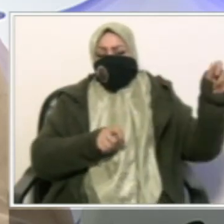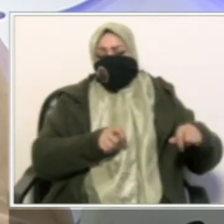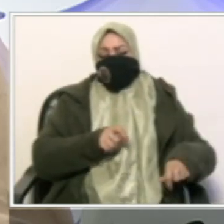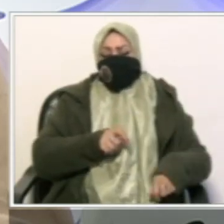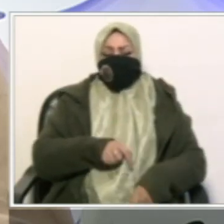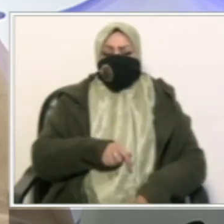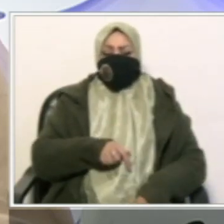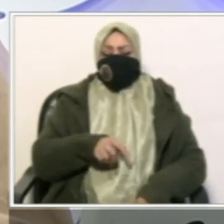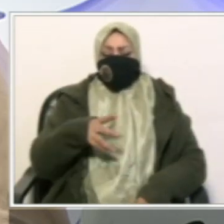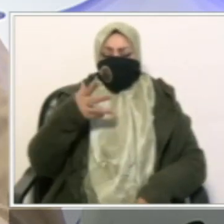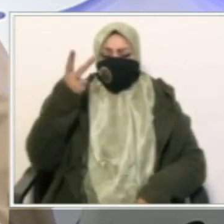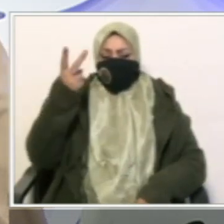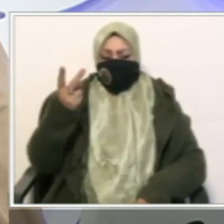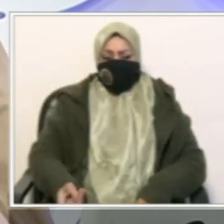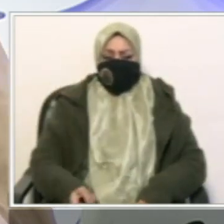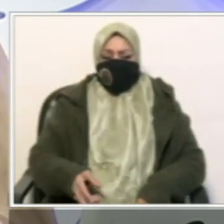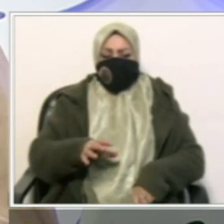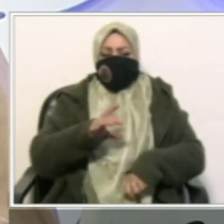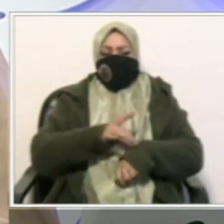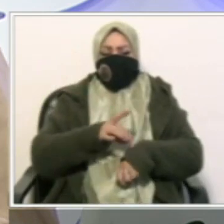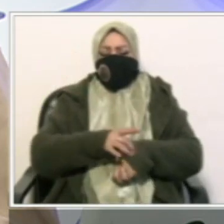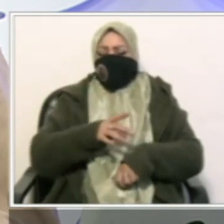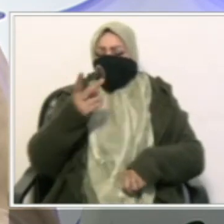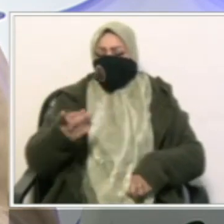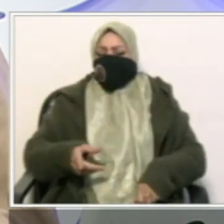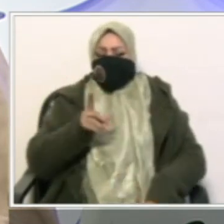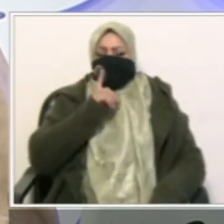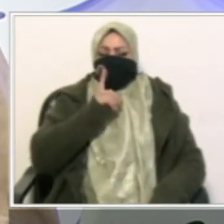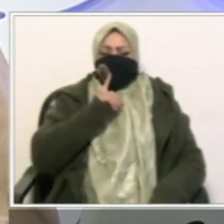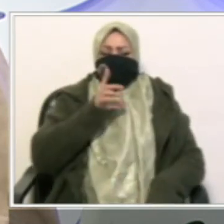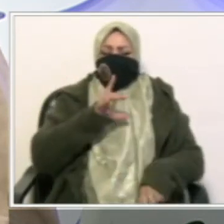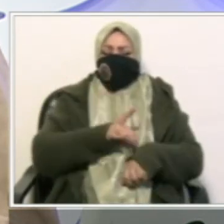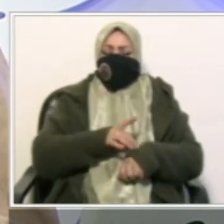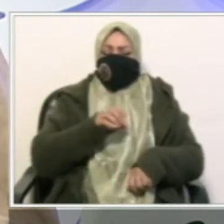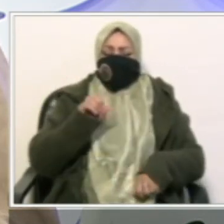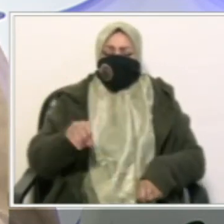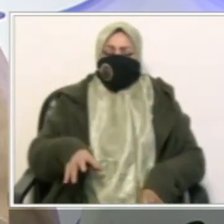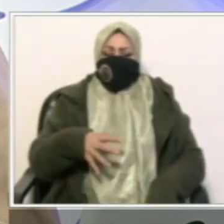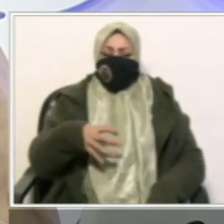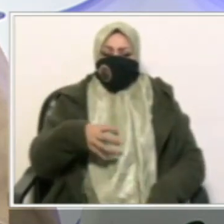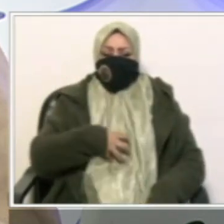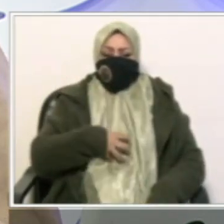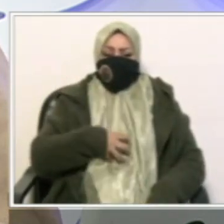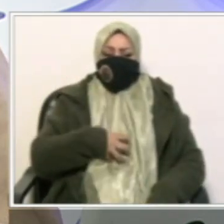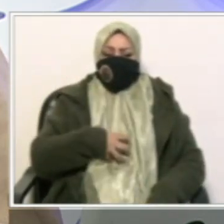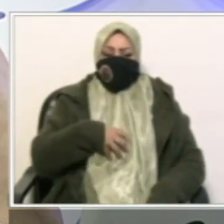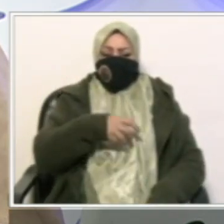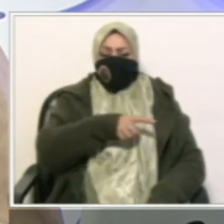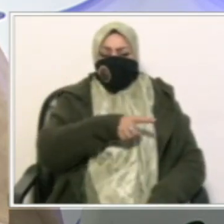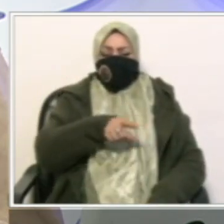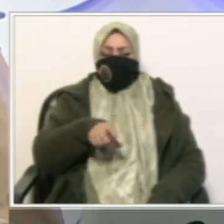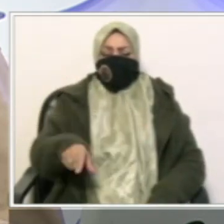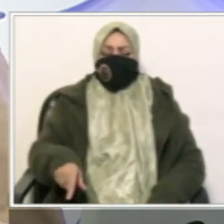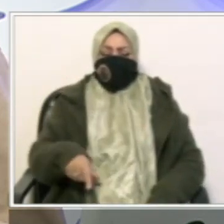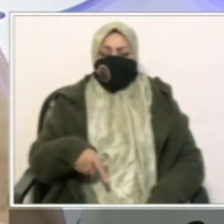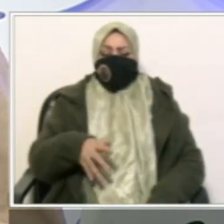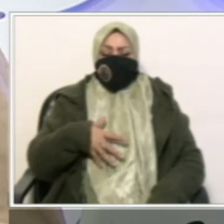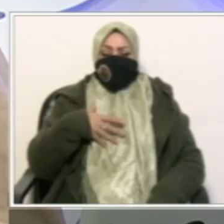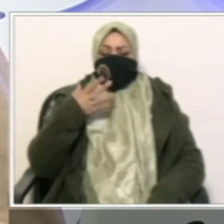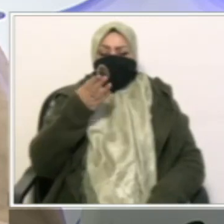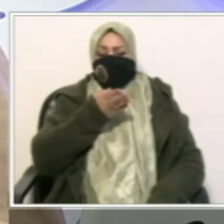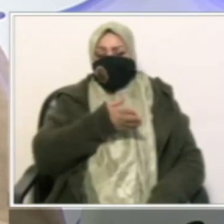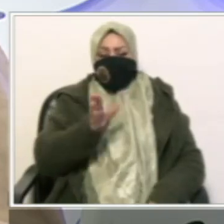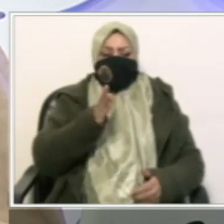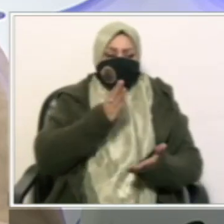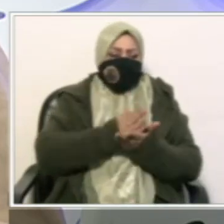يعني مرض وشعرت أنها تنادي لهذا لأمر ضروري يجوز لك قطع الصلاة، لأن قطع الصلاة